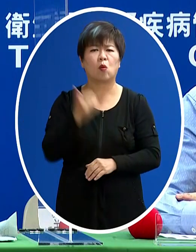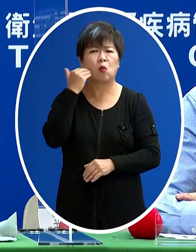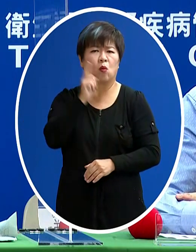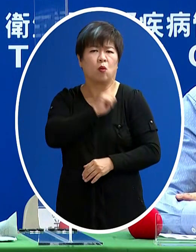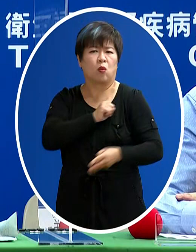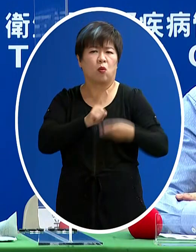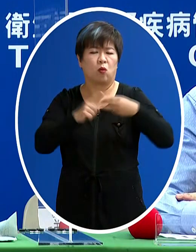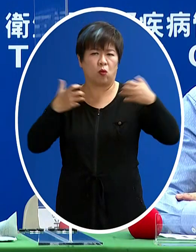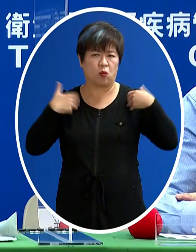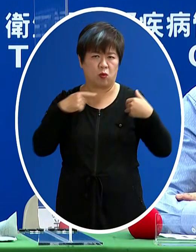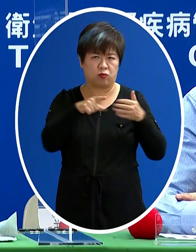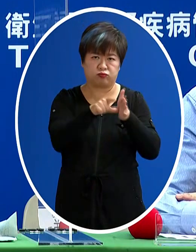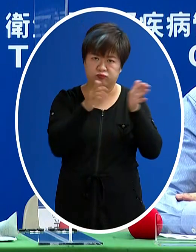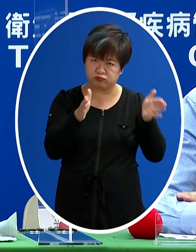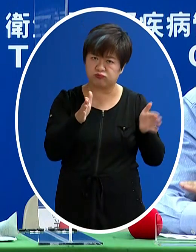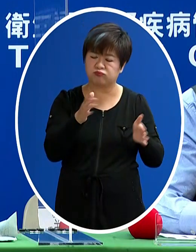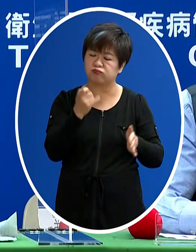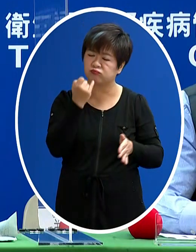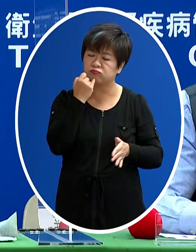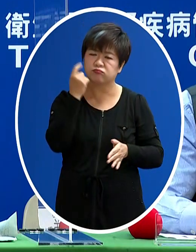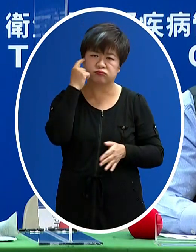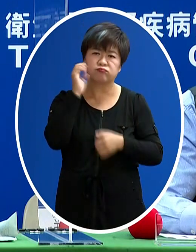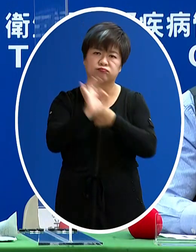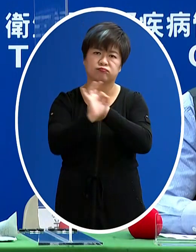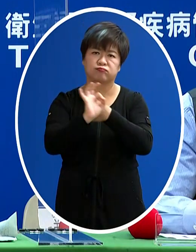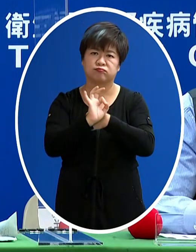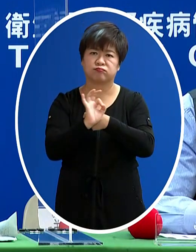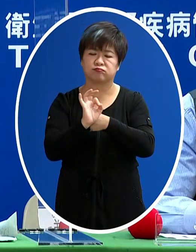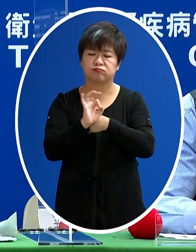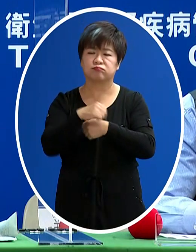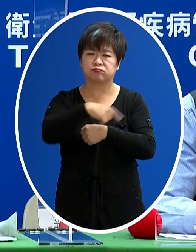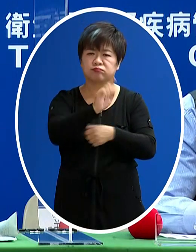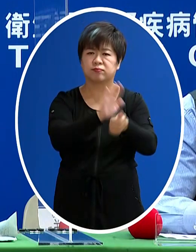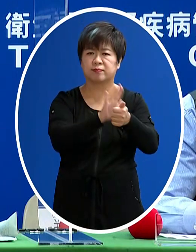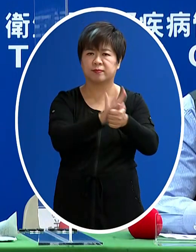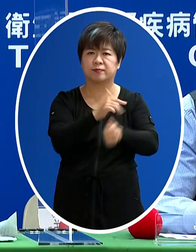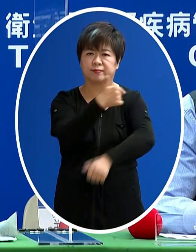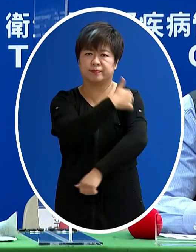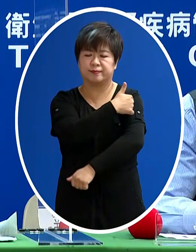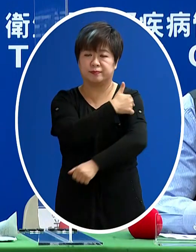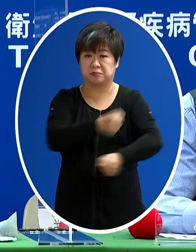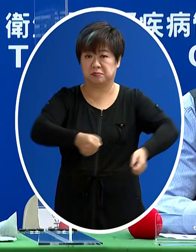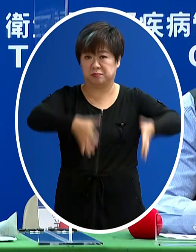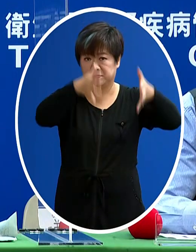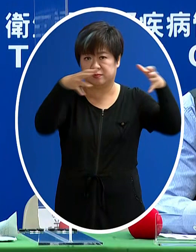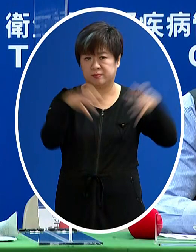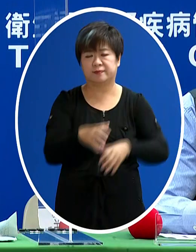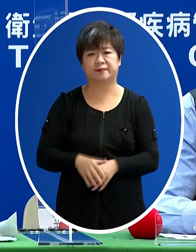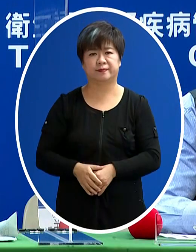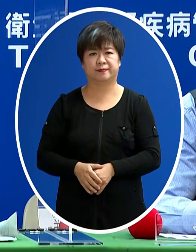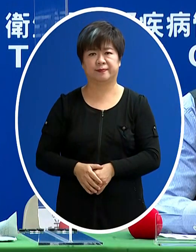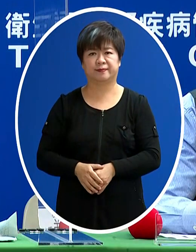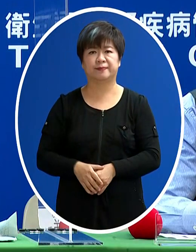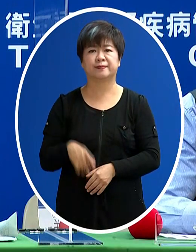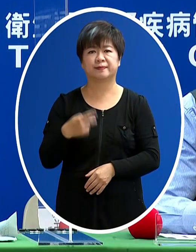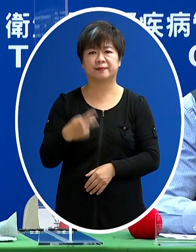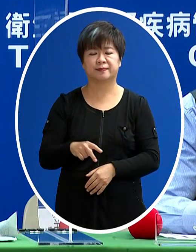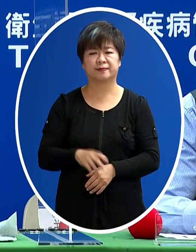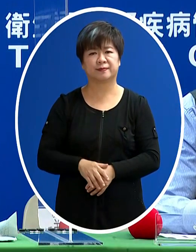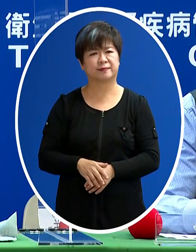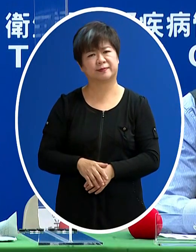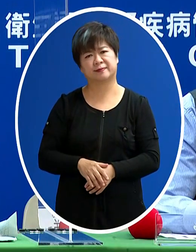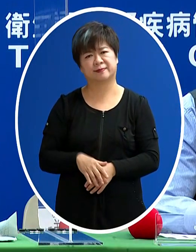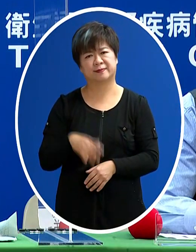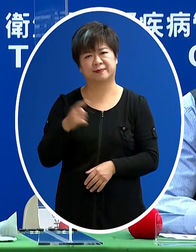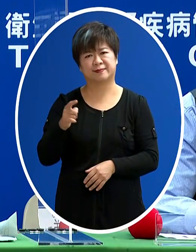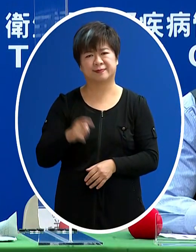间那也可以考虑做这样的一个服务。那第二个哈，从来没有因为有这些简体字而